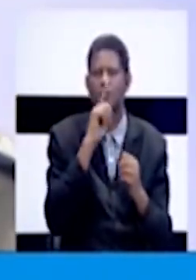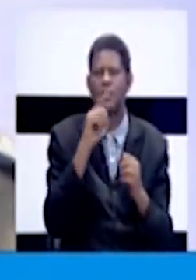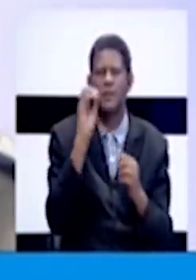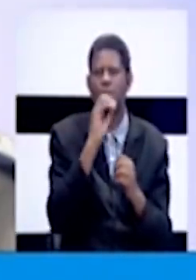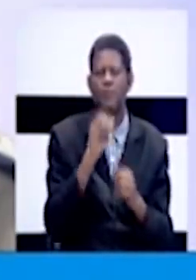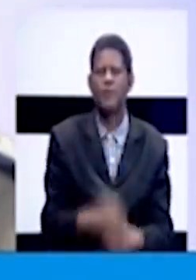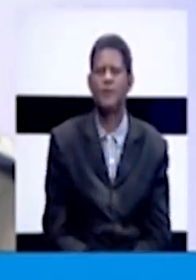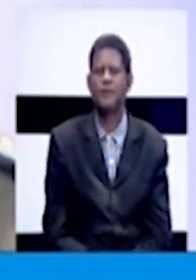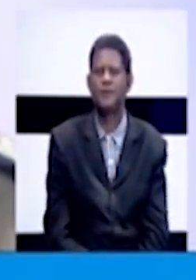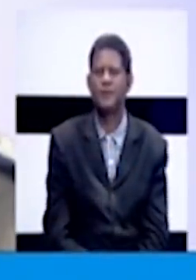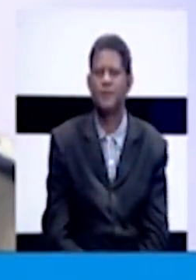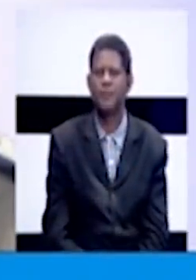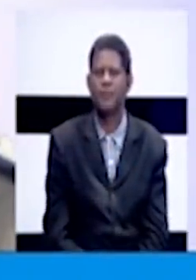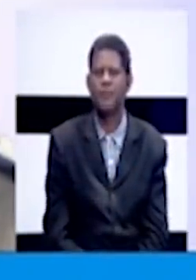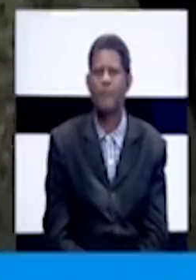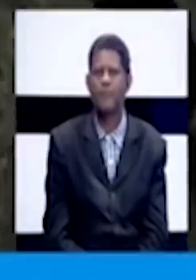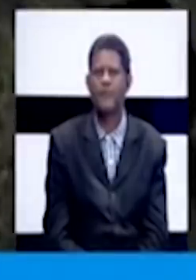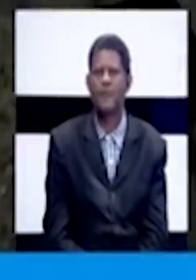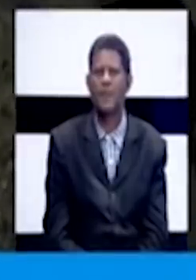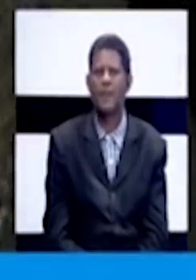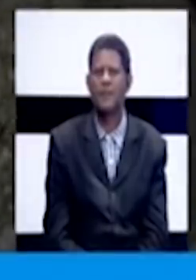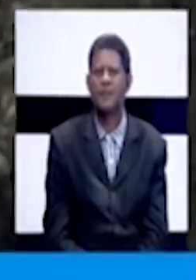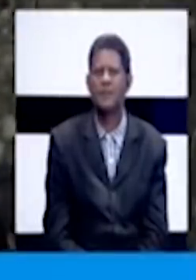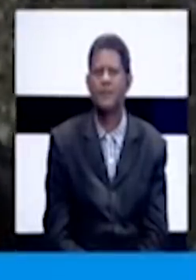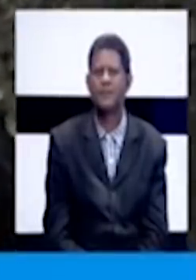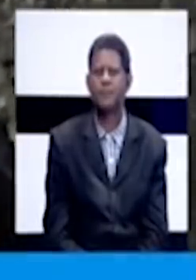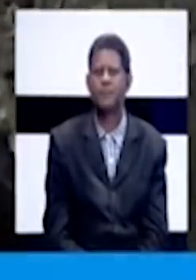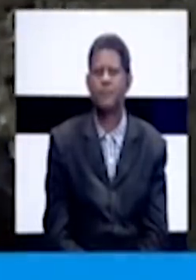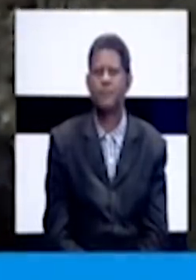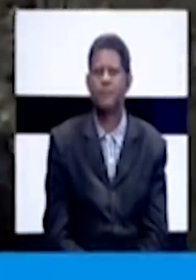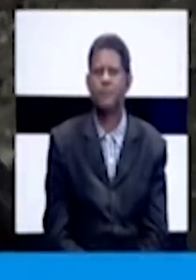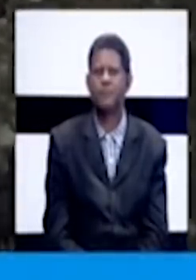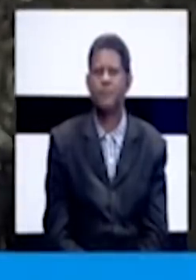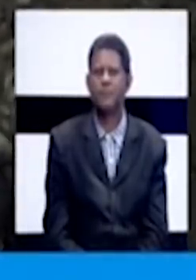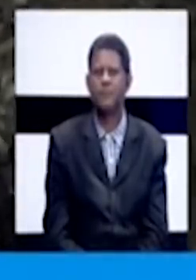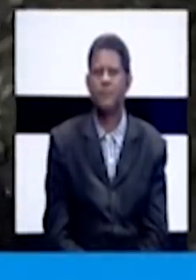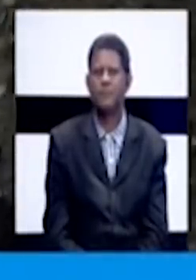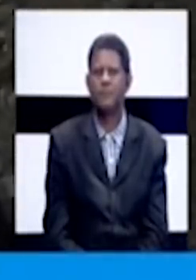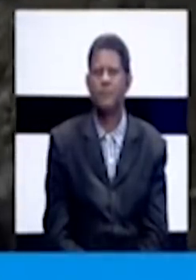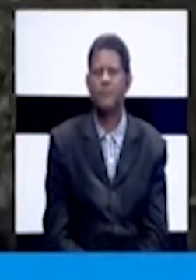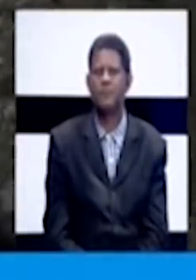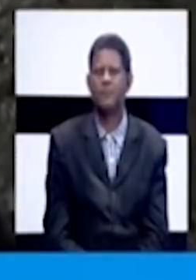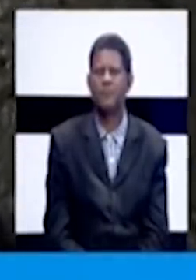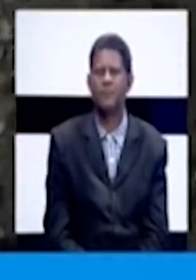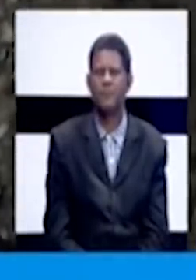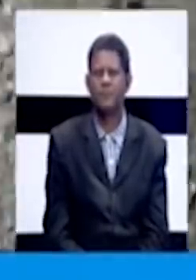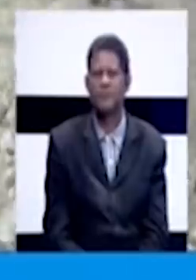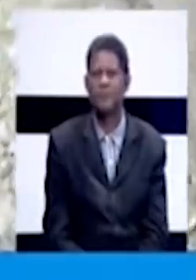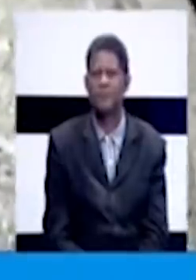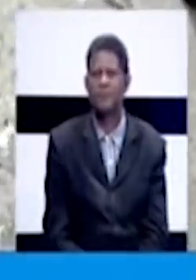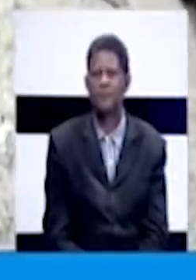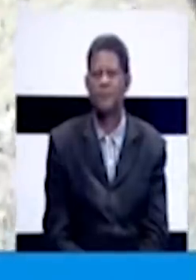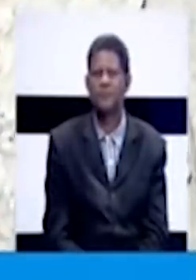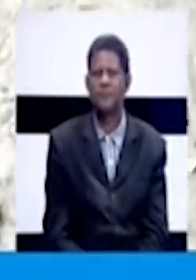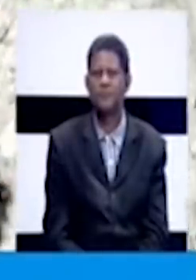ዓይነት በእጃቸው የሚመትቡበት መሳርያም እንደሌለ ረ የዘፊዞ ዝኒካ ዘኤሌትሪክ መጋነ ዝናይ ግዛ እዚ ዝናትቦና ነዳድ እዩ ናዞ